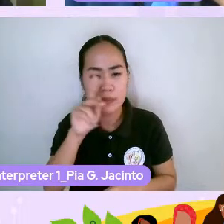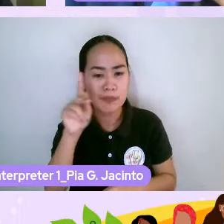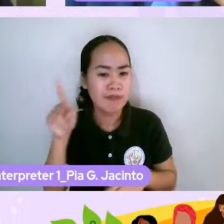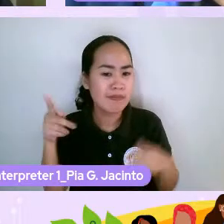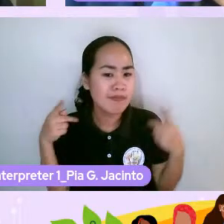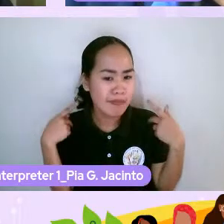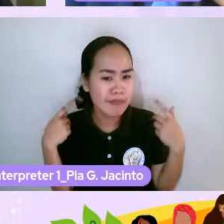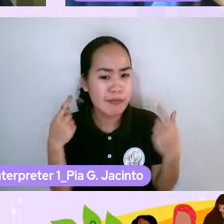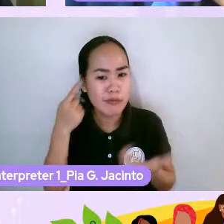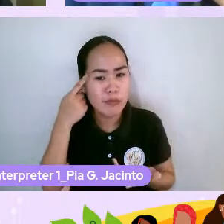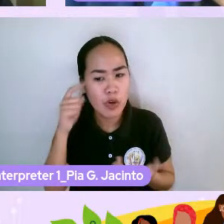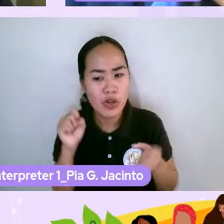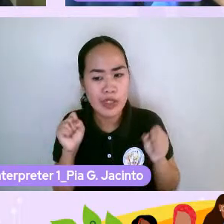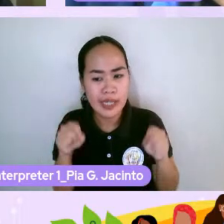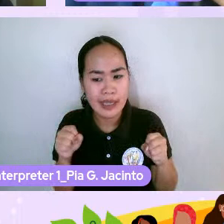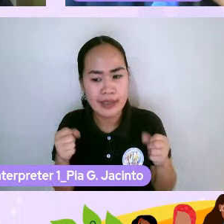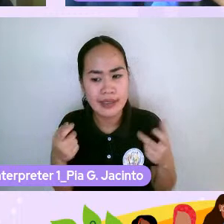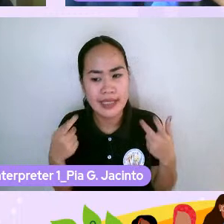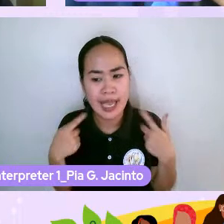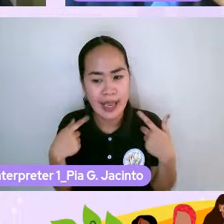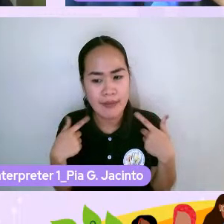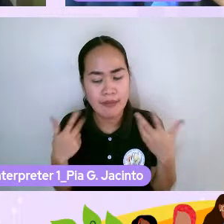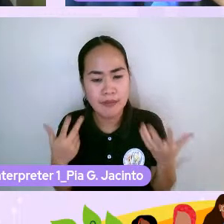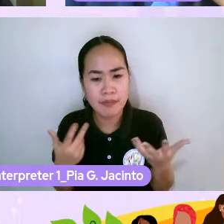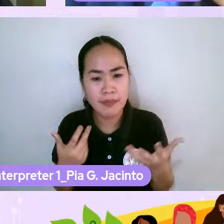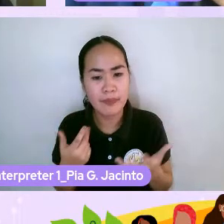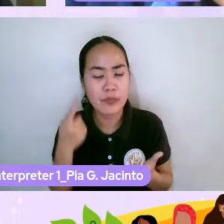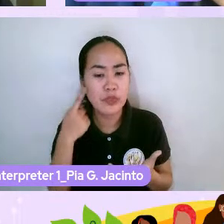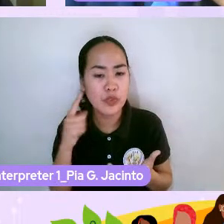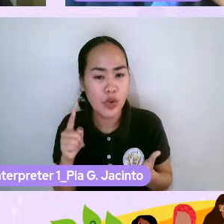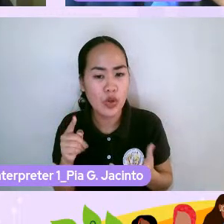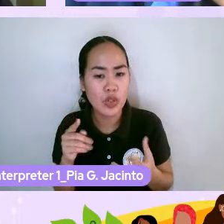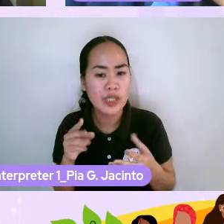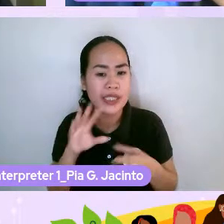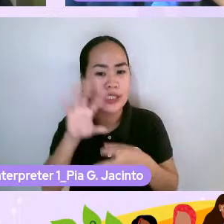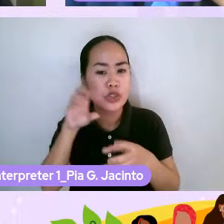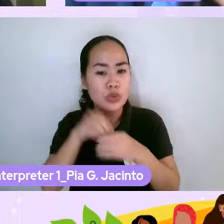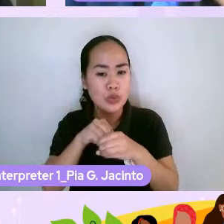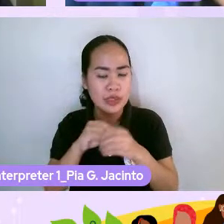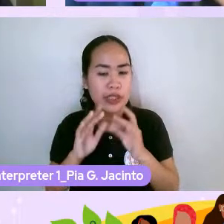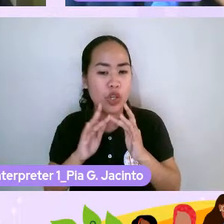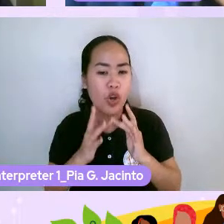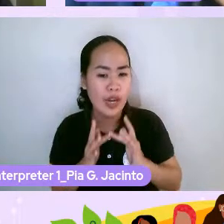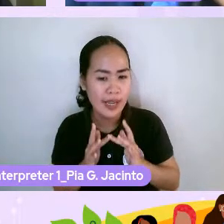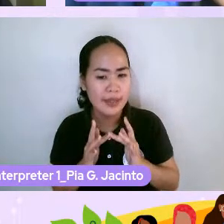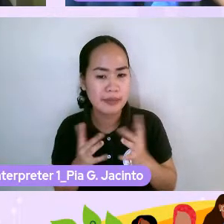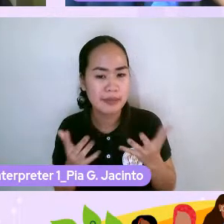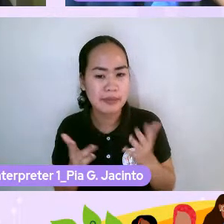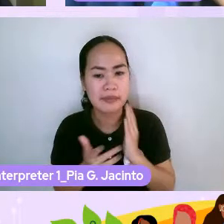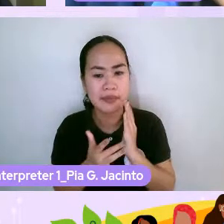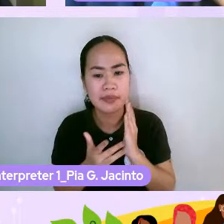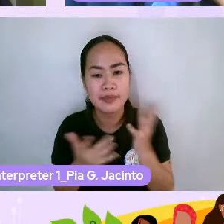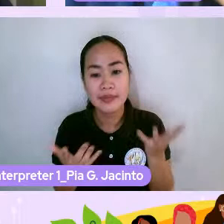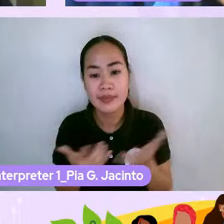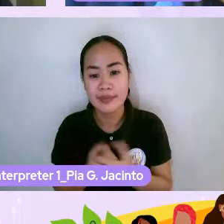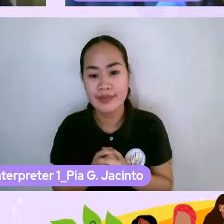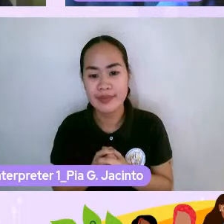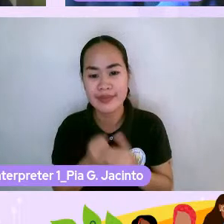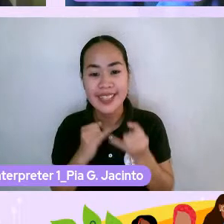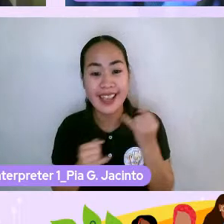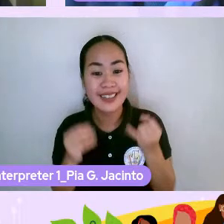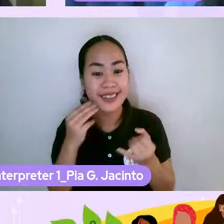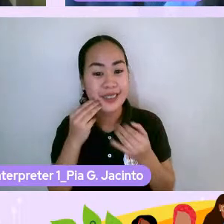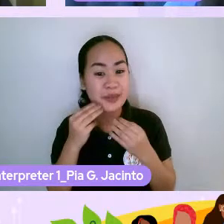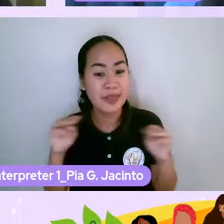nandun na din po sila sa ating, kasama na po natin sila sa ating digital space. Ayan po, last message po tayo para sa ating mga listeners and